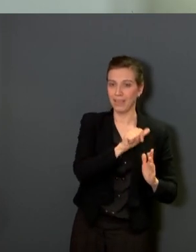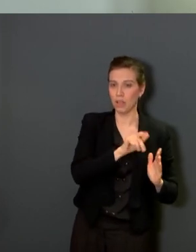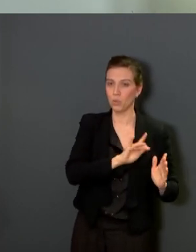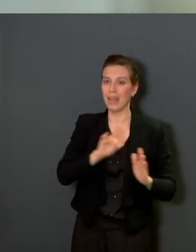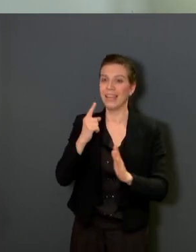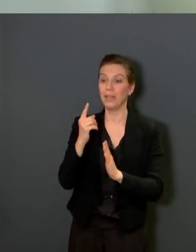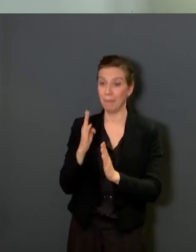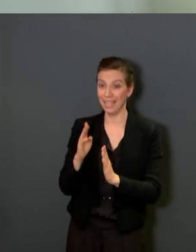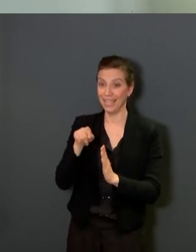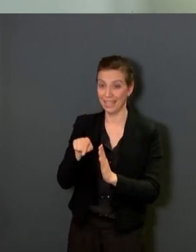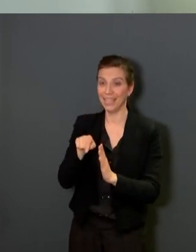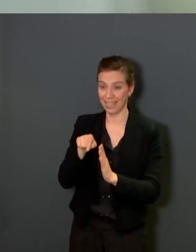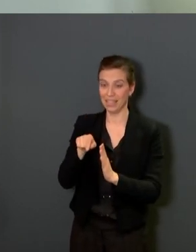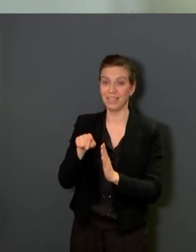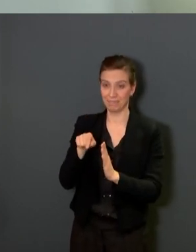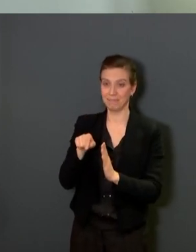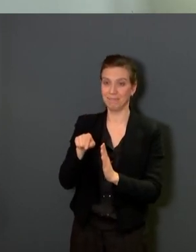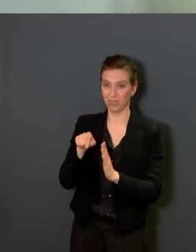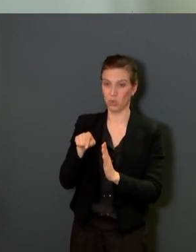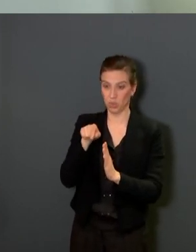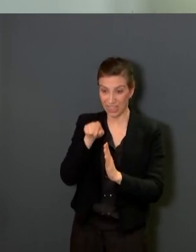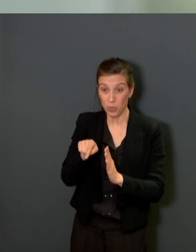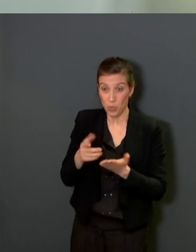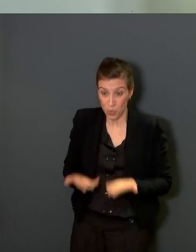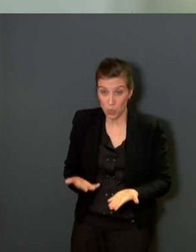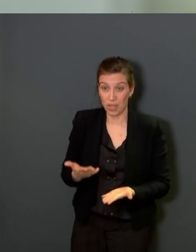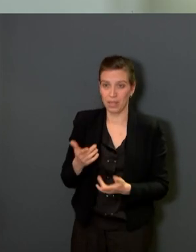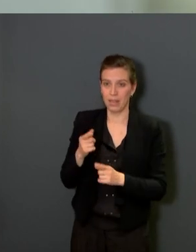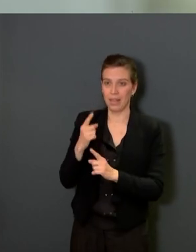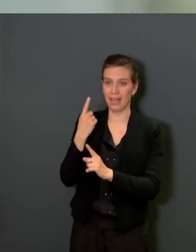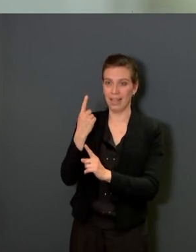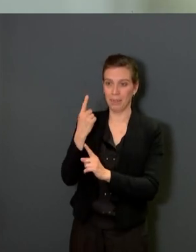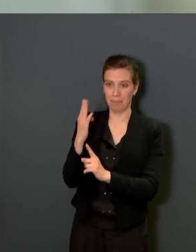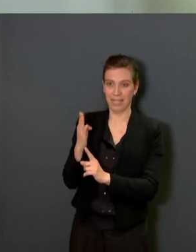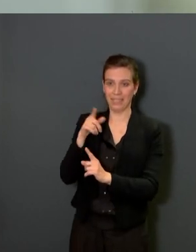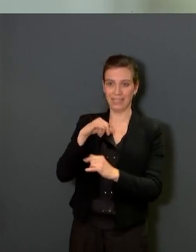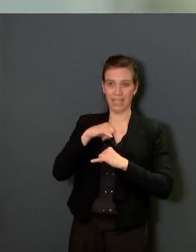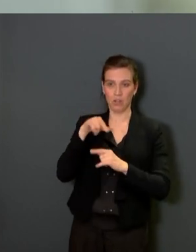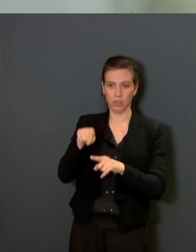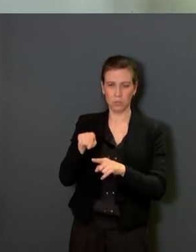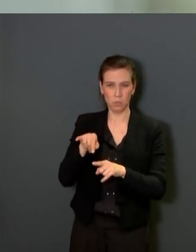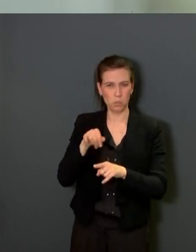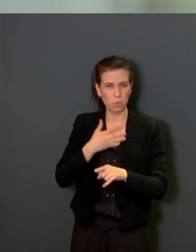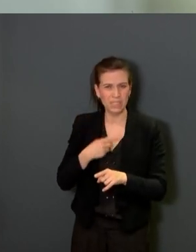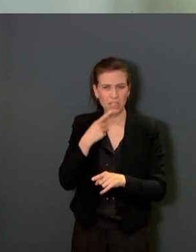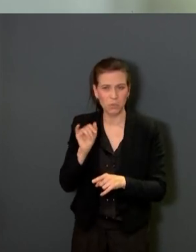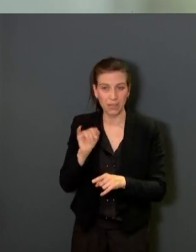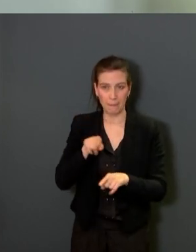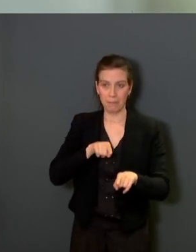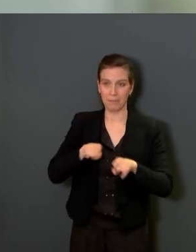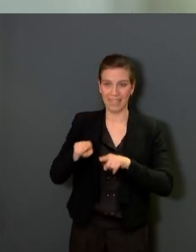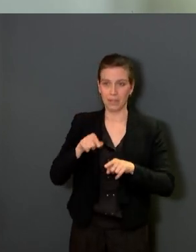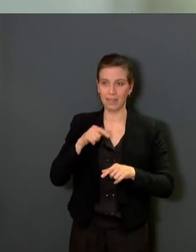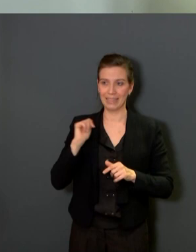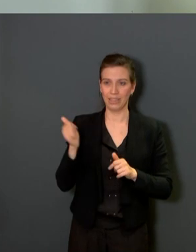van naar de fase 1b te gaan. Dat betekent eigenlijk dat ze er zich moeten op voorzien dat ze de helft van hun bedden in